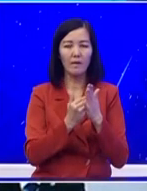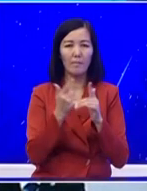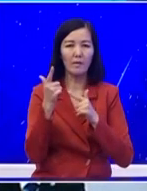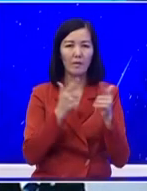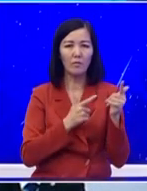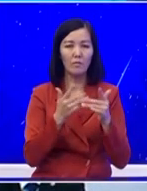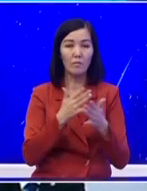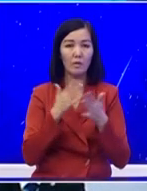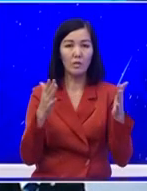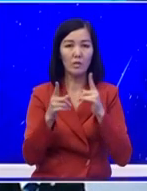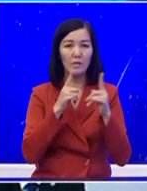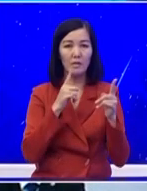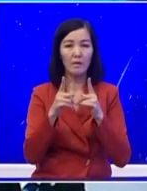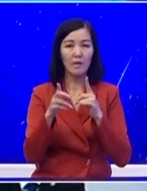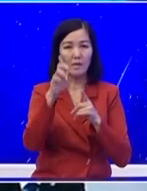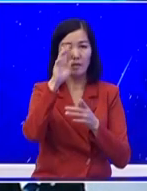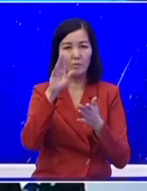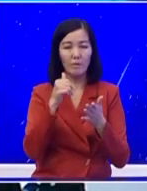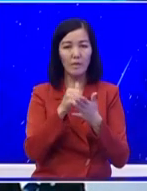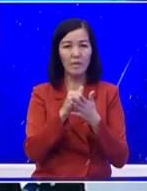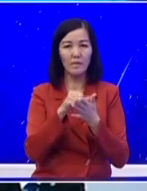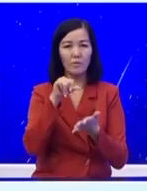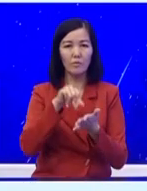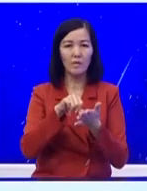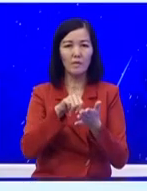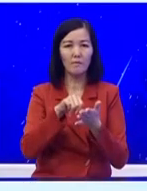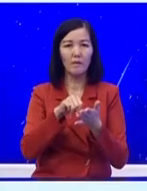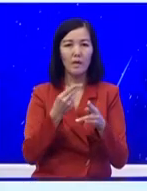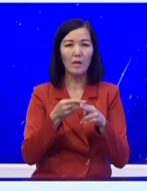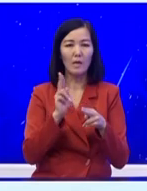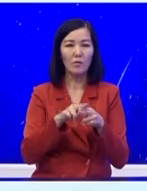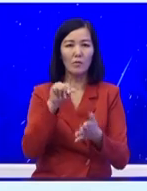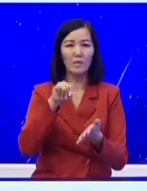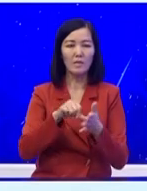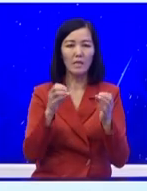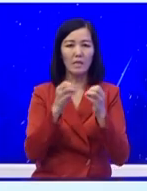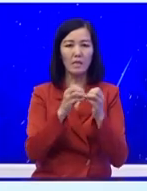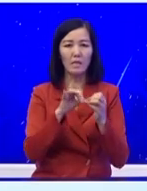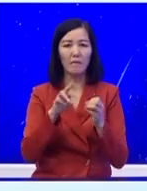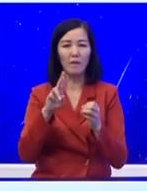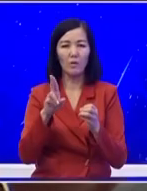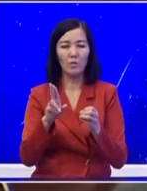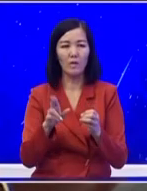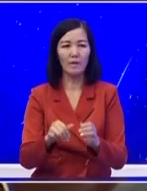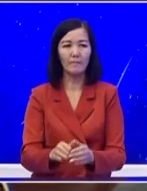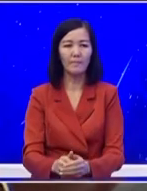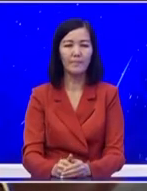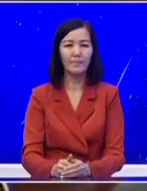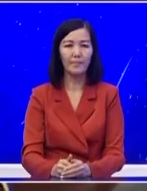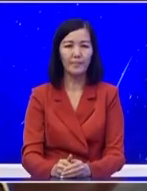расширенному заседанию правительства Республики Казахстан с участием главы государства, которое состоится 10 июля.